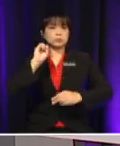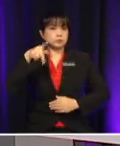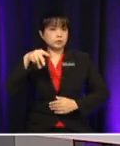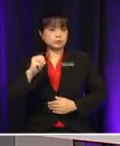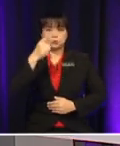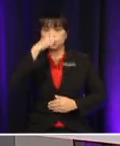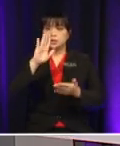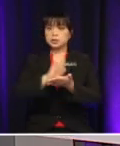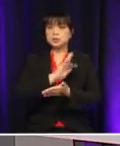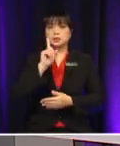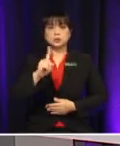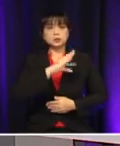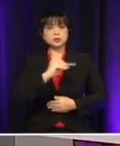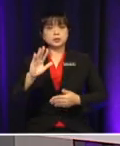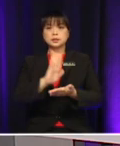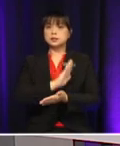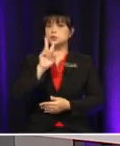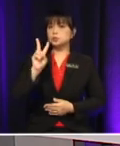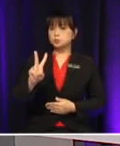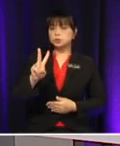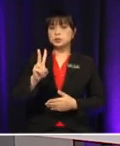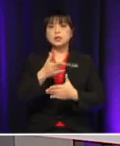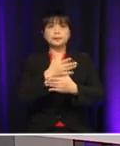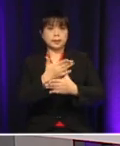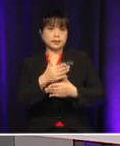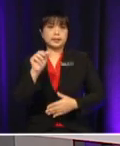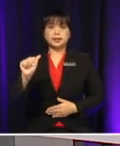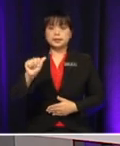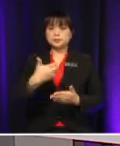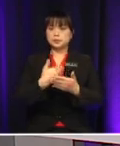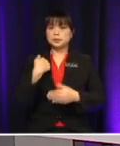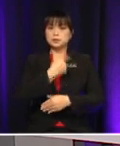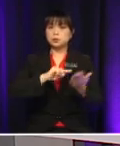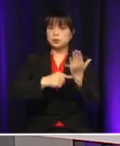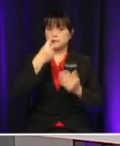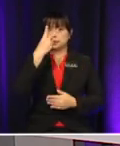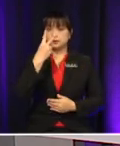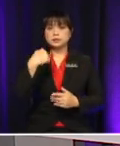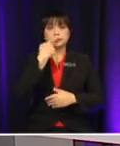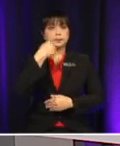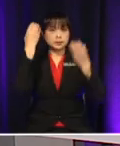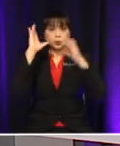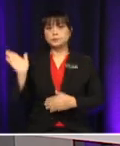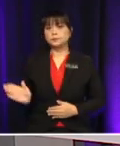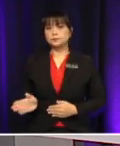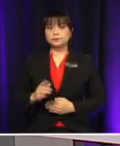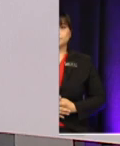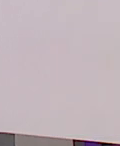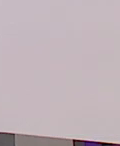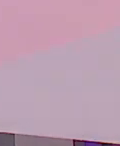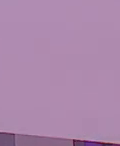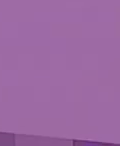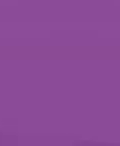kereta satu dan juga kertas 2 bagian E tapi sebelum kita memudahkan jangan kita lihat Siapakah guru kita pada hari ini